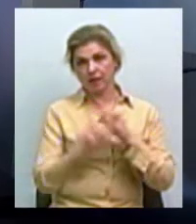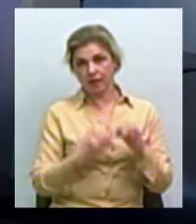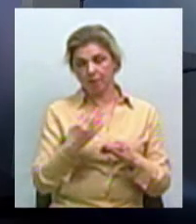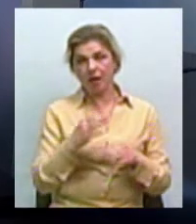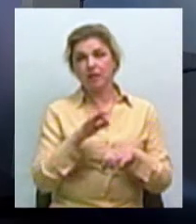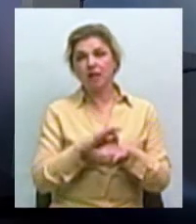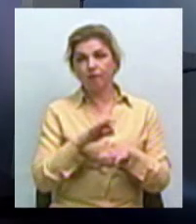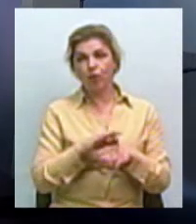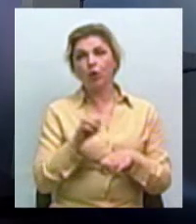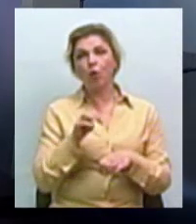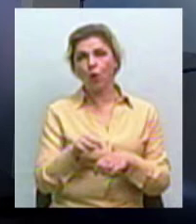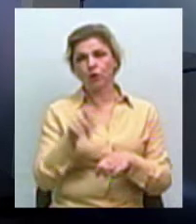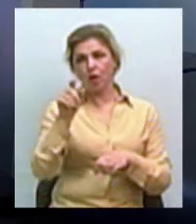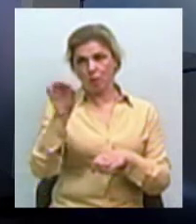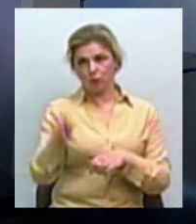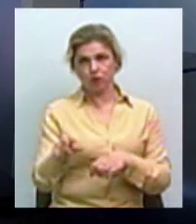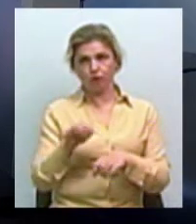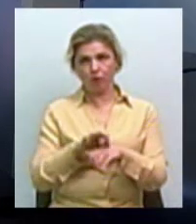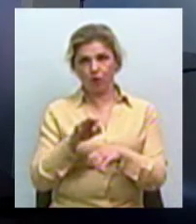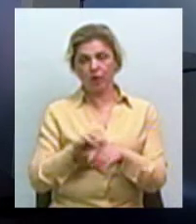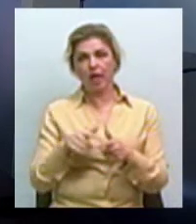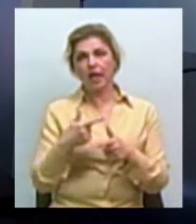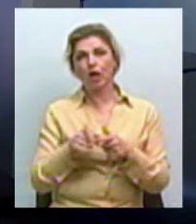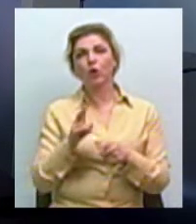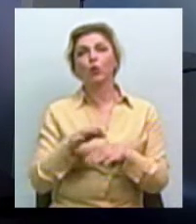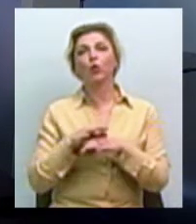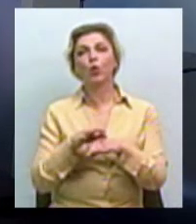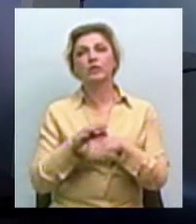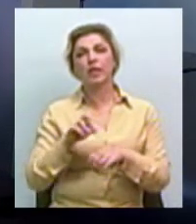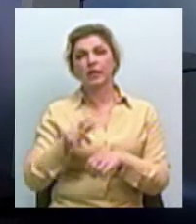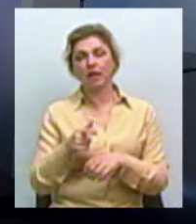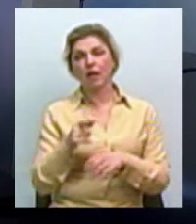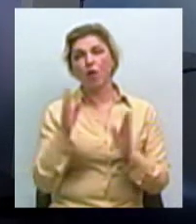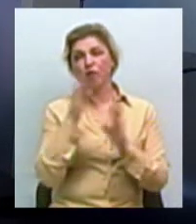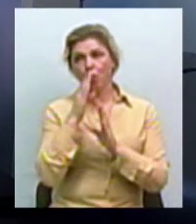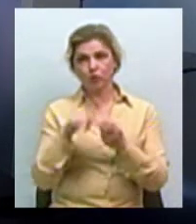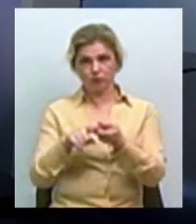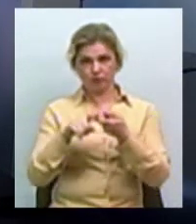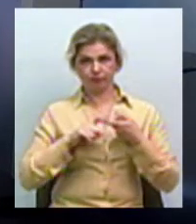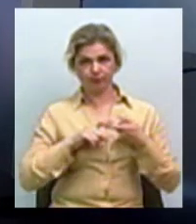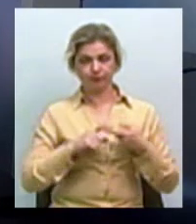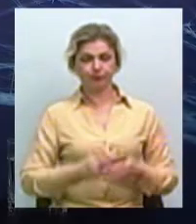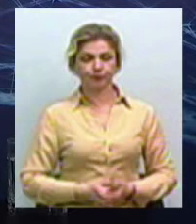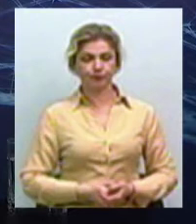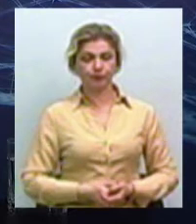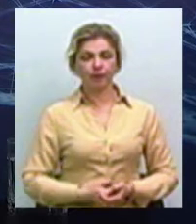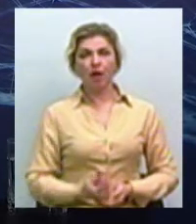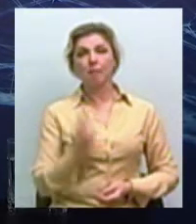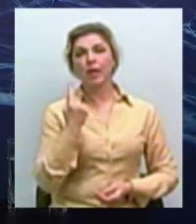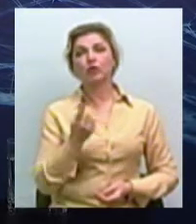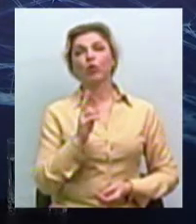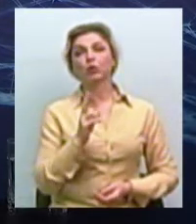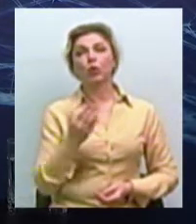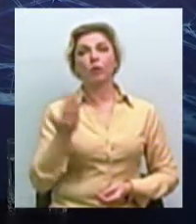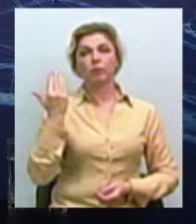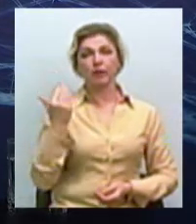по суті, від хворої людини або від носія, повітряно-крапленим шляхом. Про першого, хто минулого